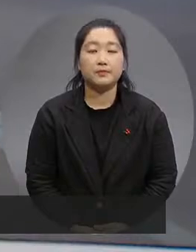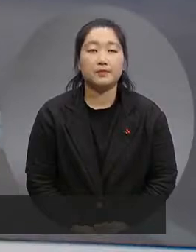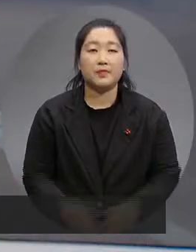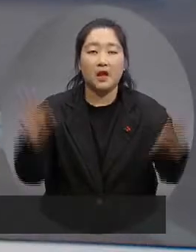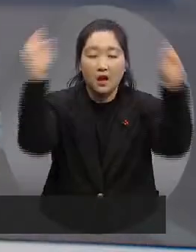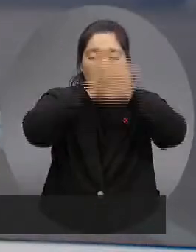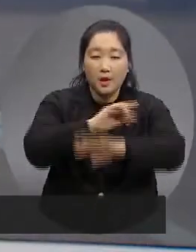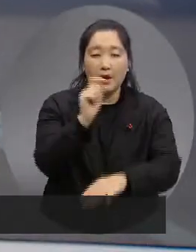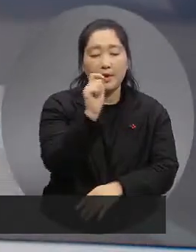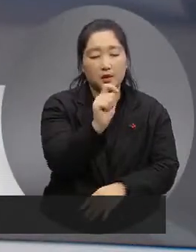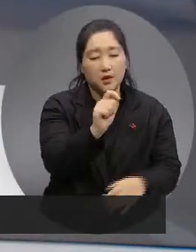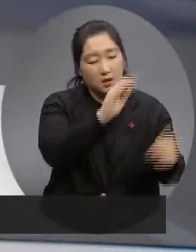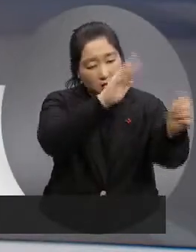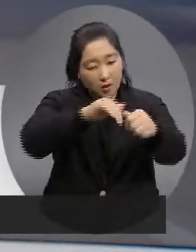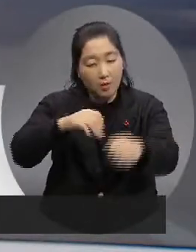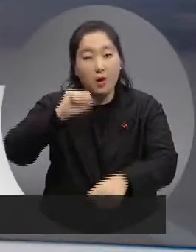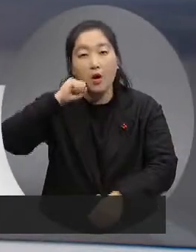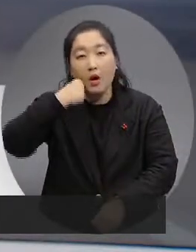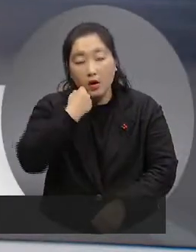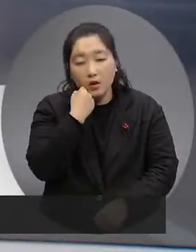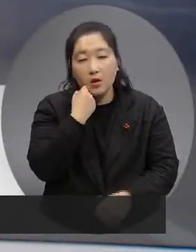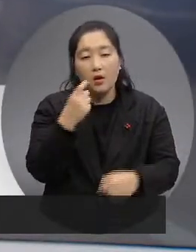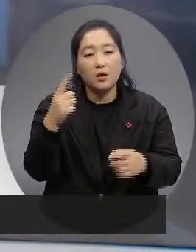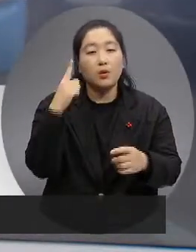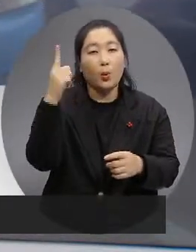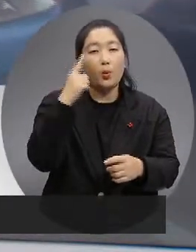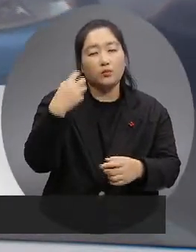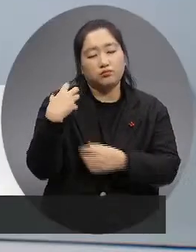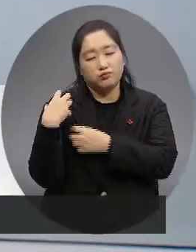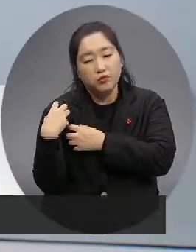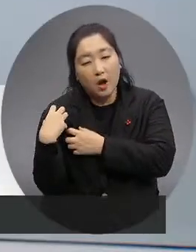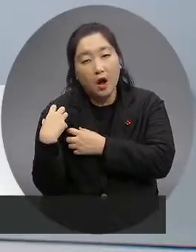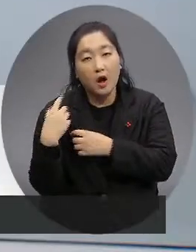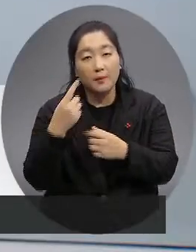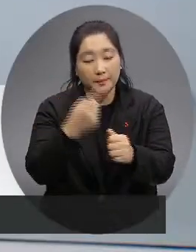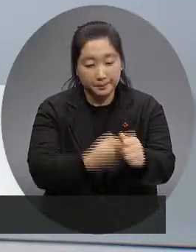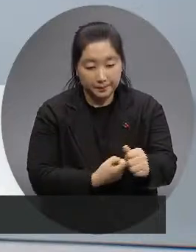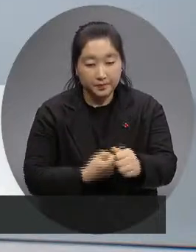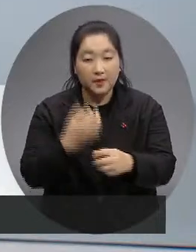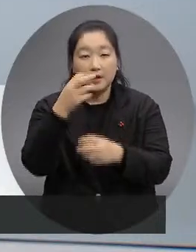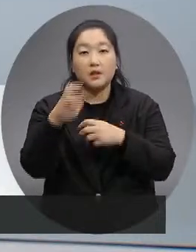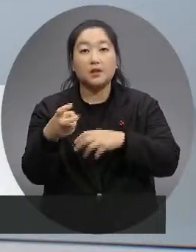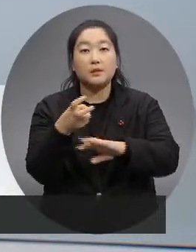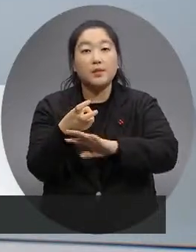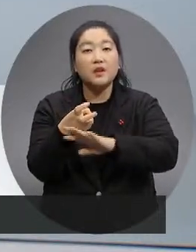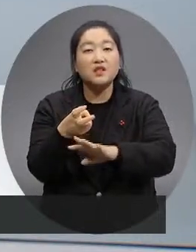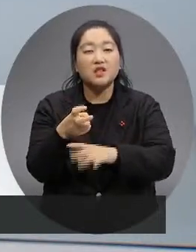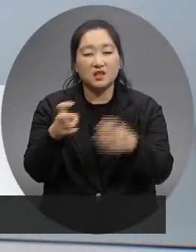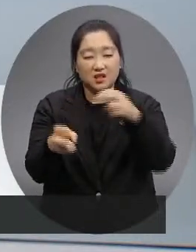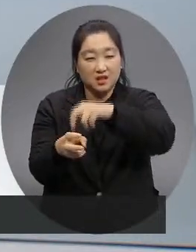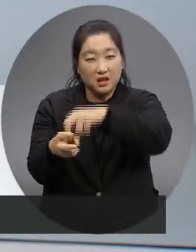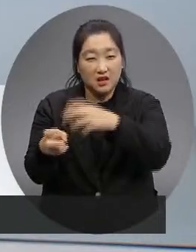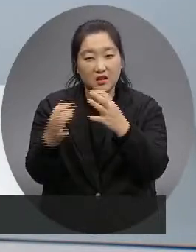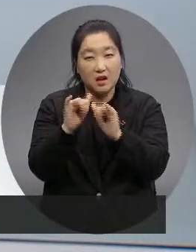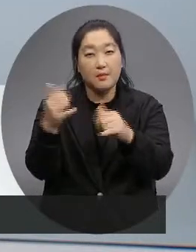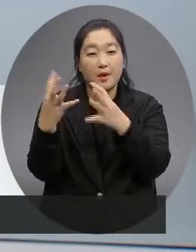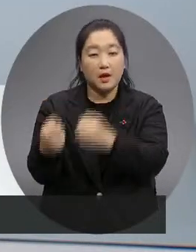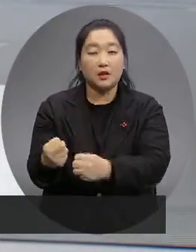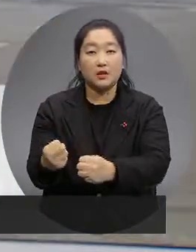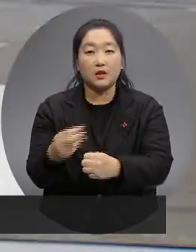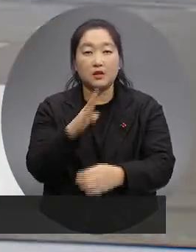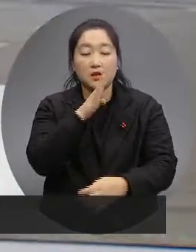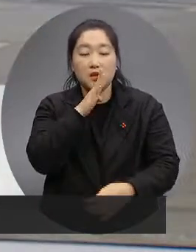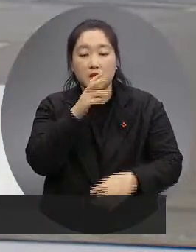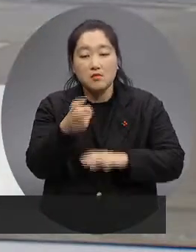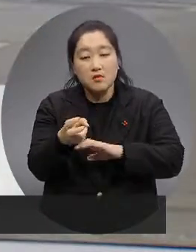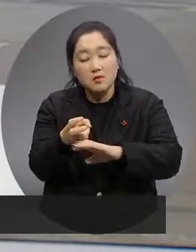밤에 택시 잡기 힘들어진 데다 할증 부담도 커지면서 시내버스 이용하려는 분들이 많을 텐데요. 정작